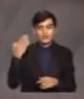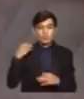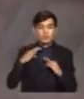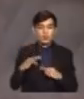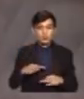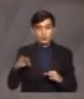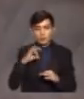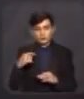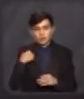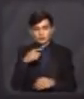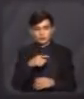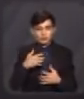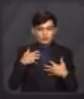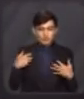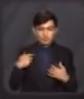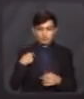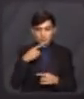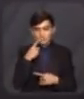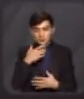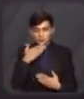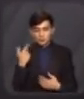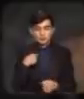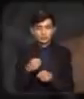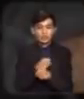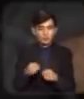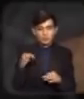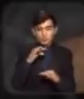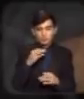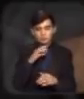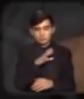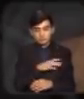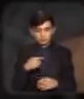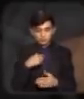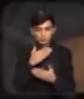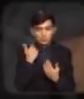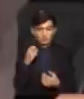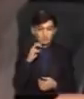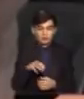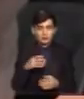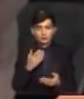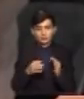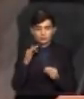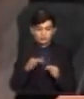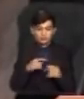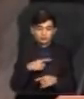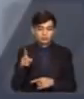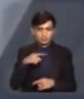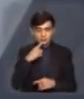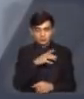сөзді айтпадым деп ақталды. Төбелес туа жаздат дегенде жоққа шығарады. Жазалау заңсыз десе, сотқа жүгінсін дейді.